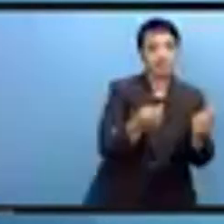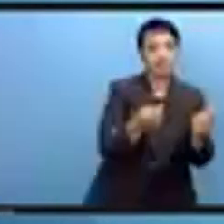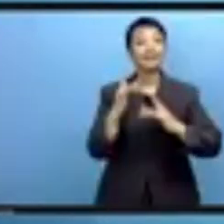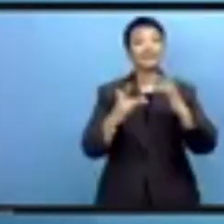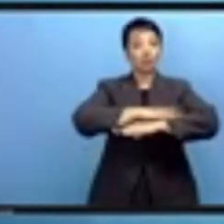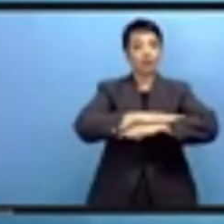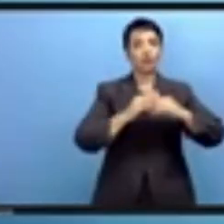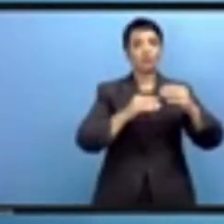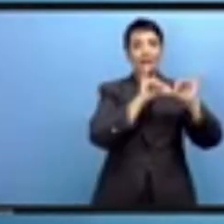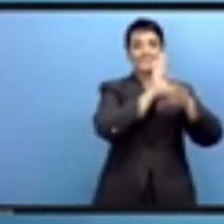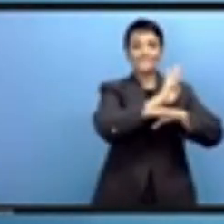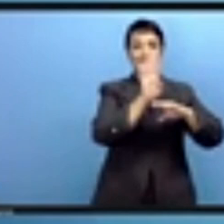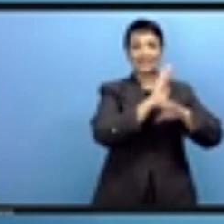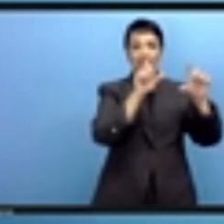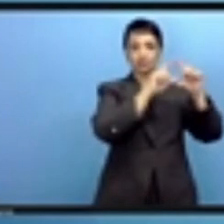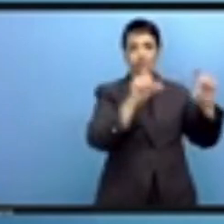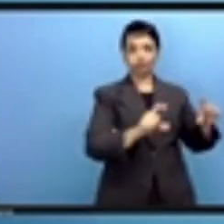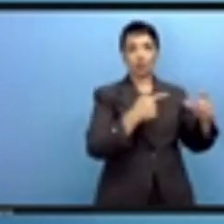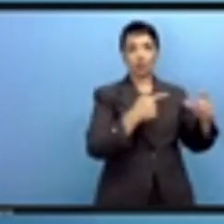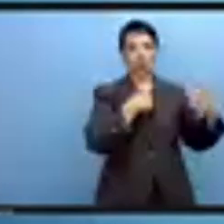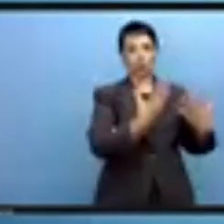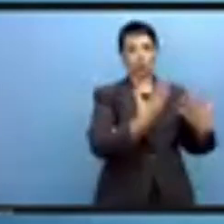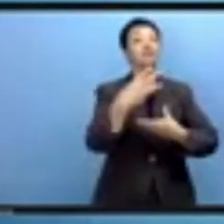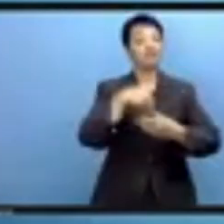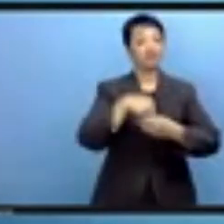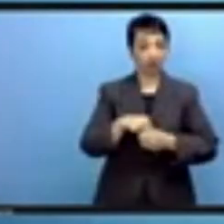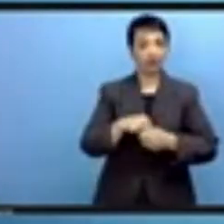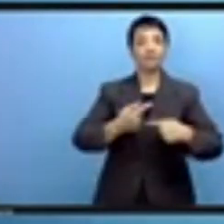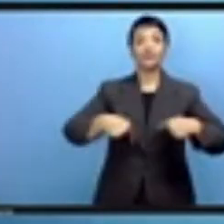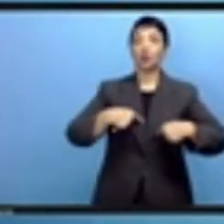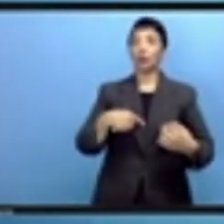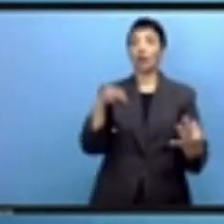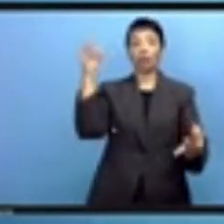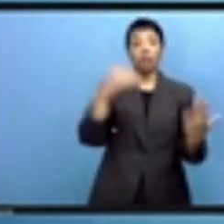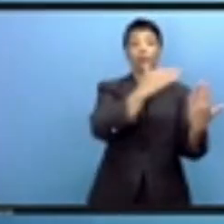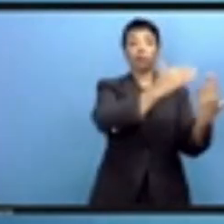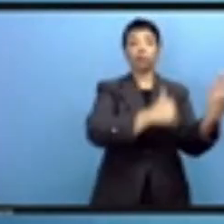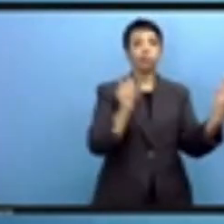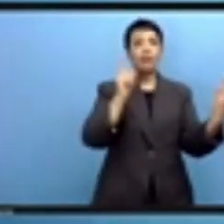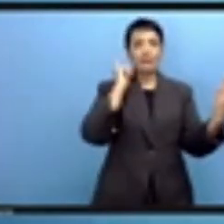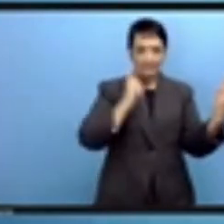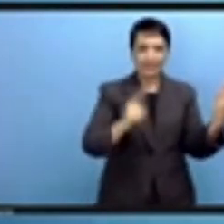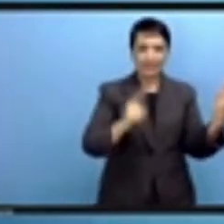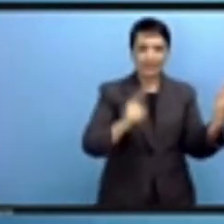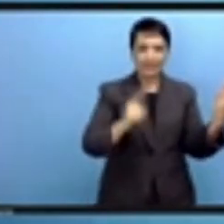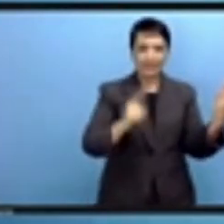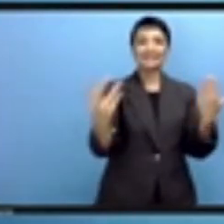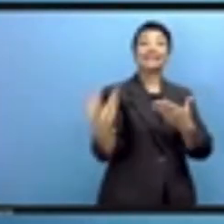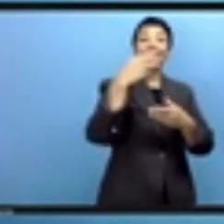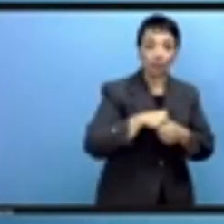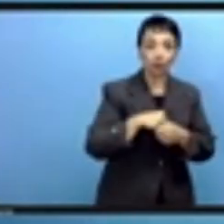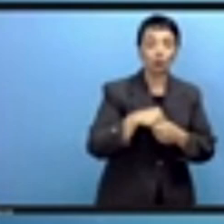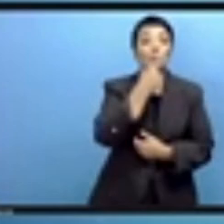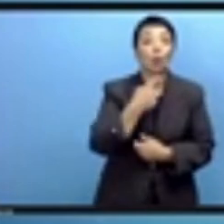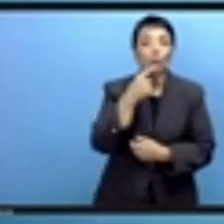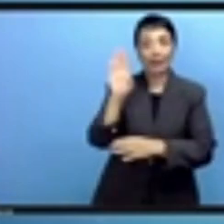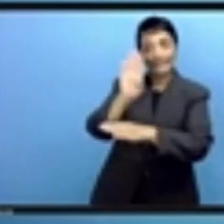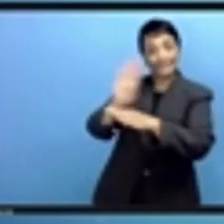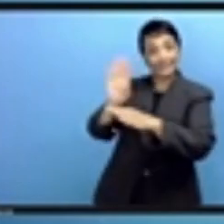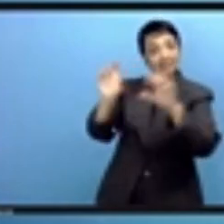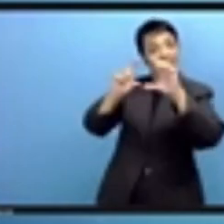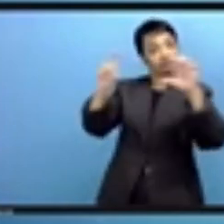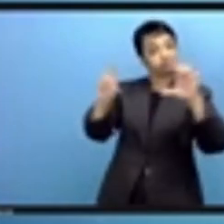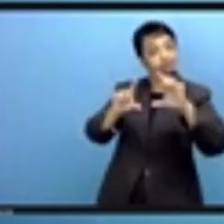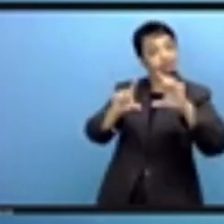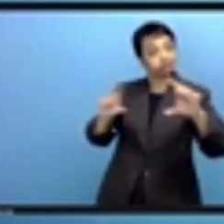是将这些相关的参与方都纳入到我们的框架中，这是一个这个包容性的框